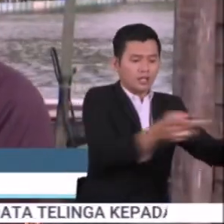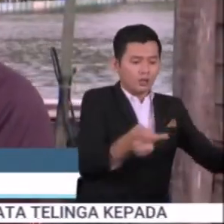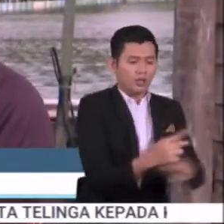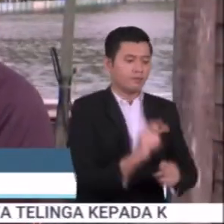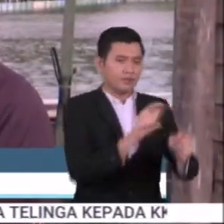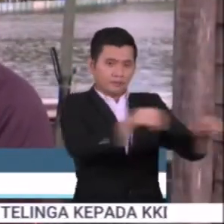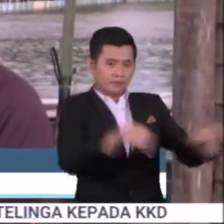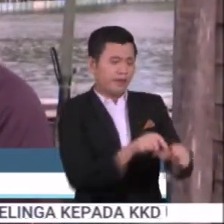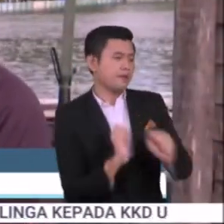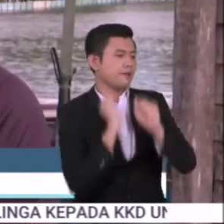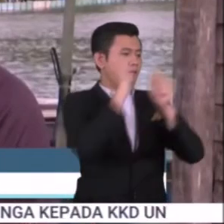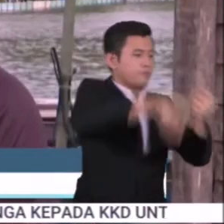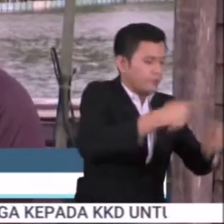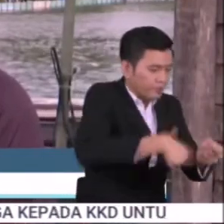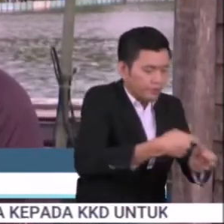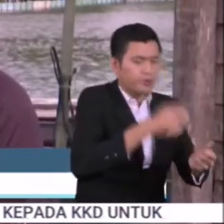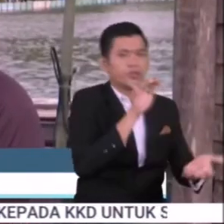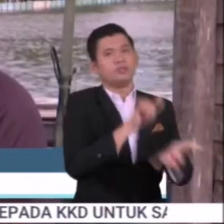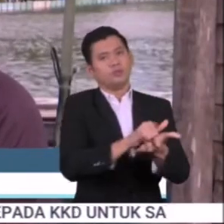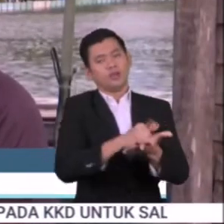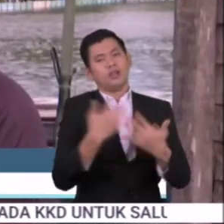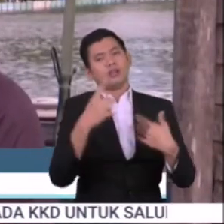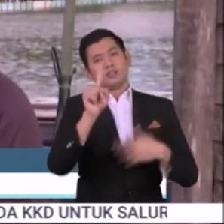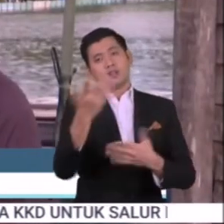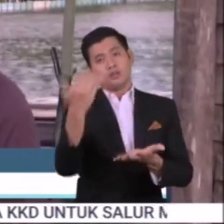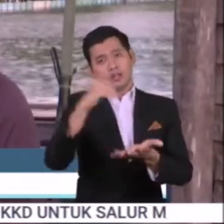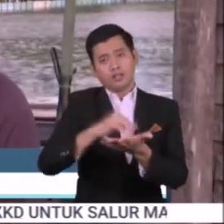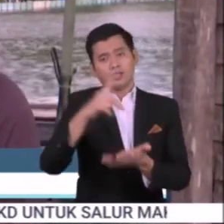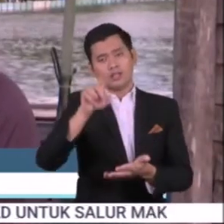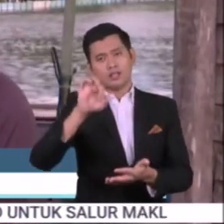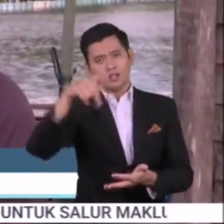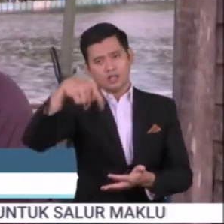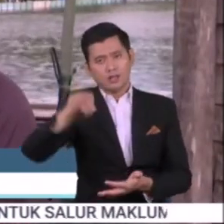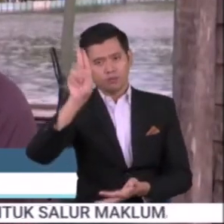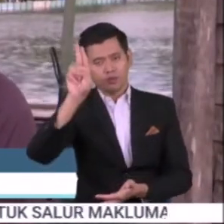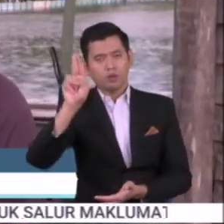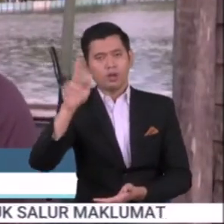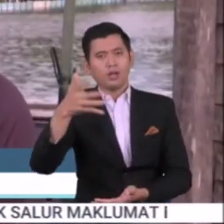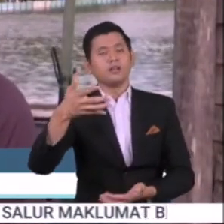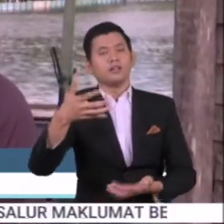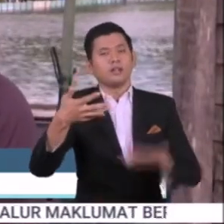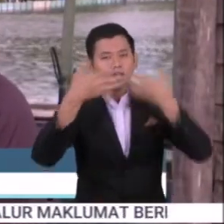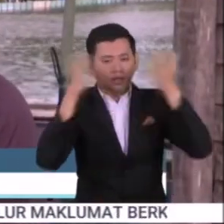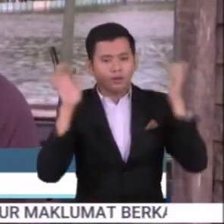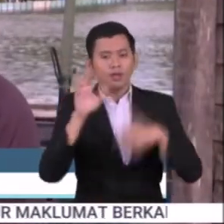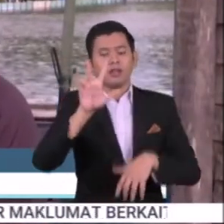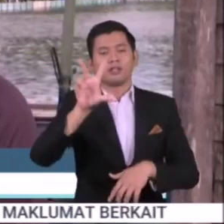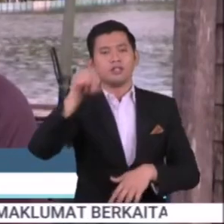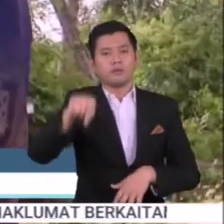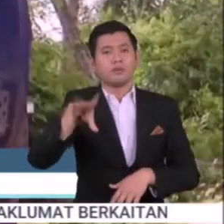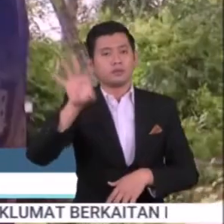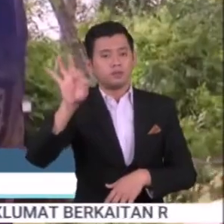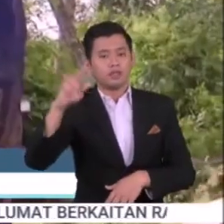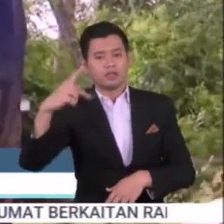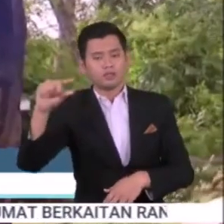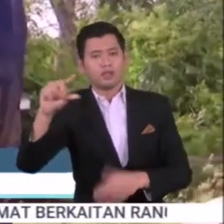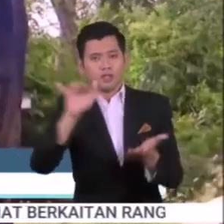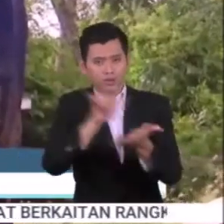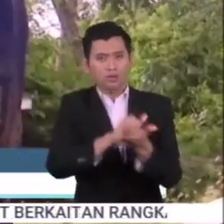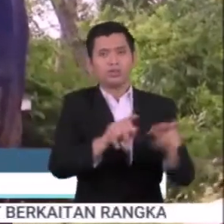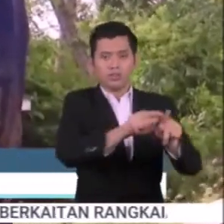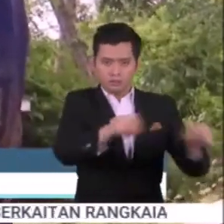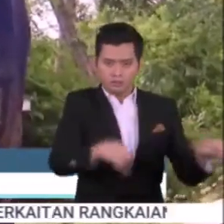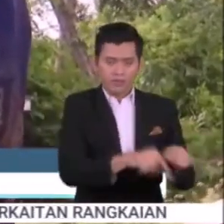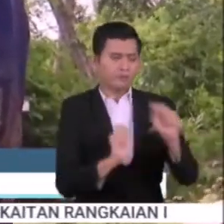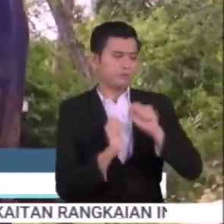lah, ikan kerapu, kerapu naga. Kerapu harimau. Kerapu harimau ni besar 39 kilo lah, itu jackpot.